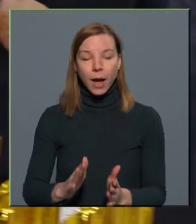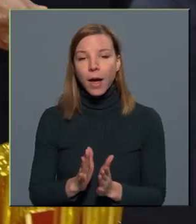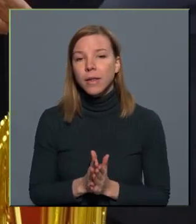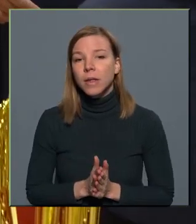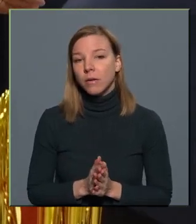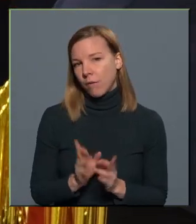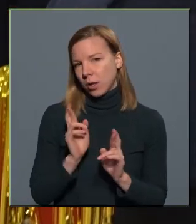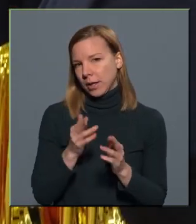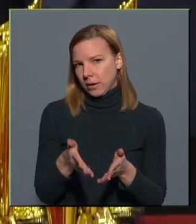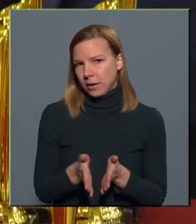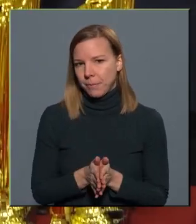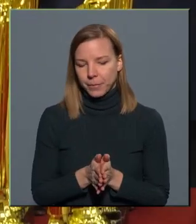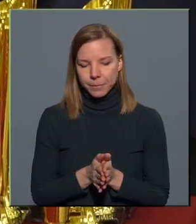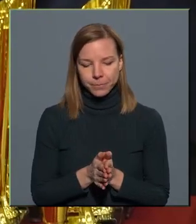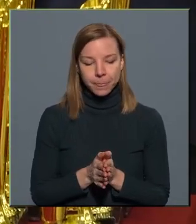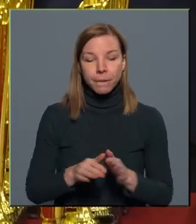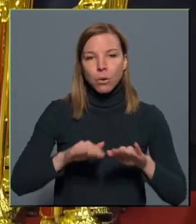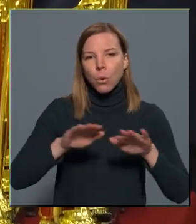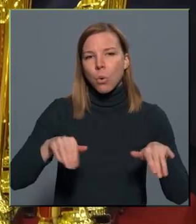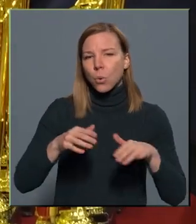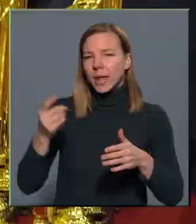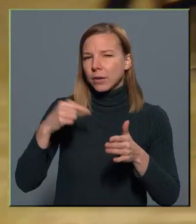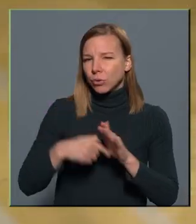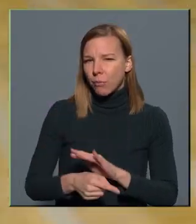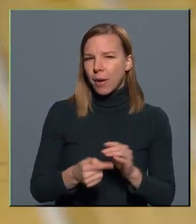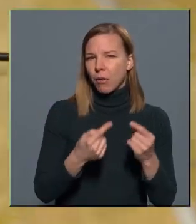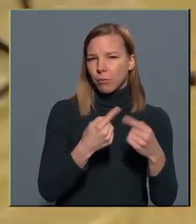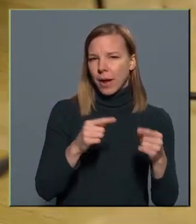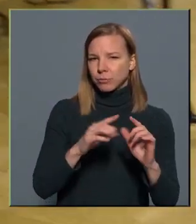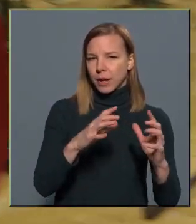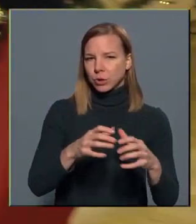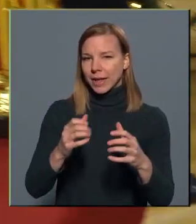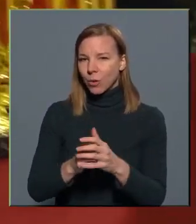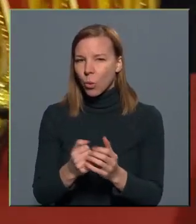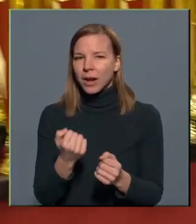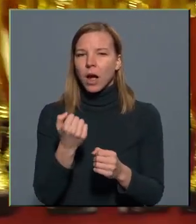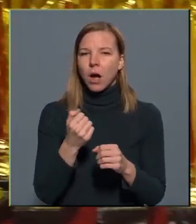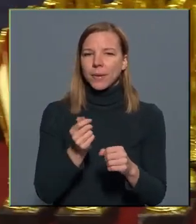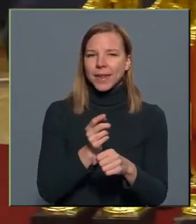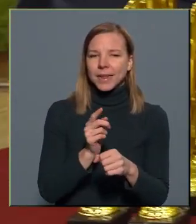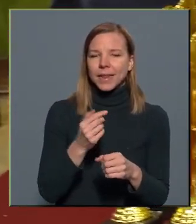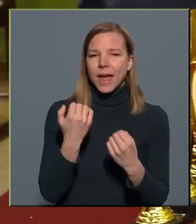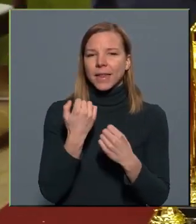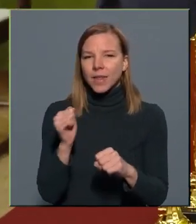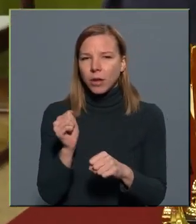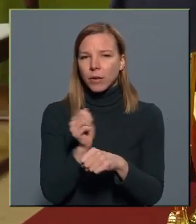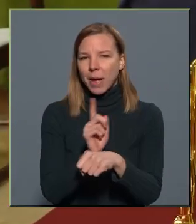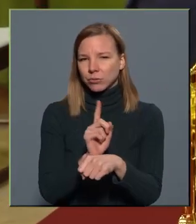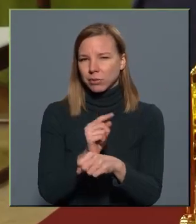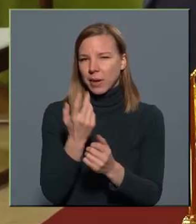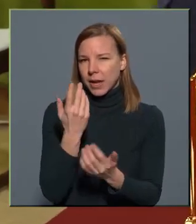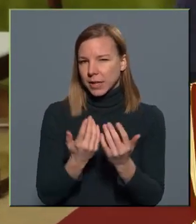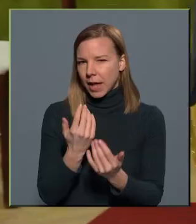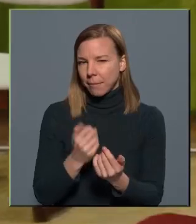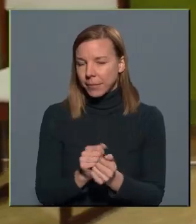remény. Az úszásban a számok, a század másodpercek is számítanak, de mondjuk az